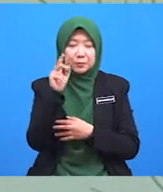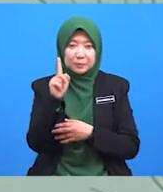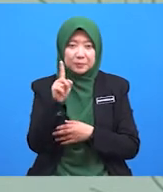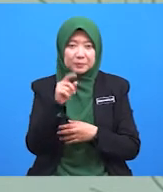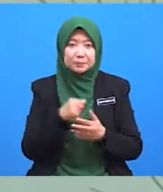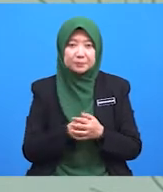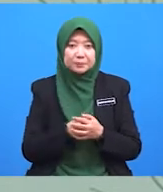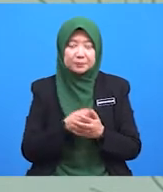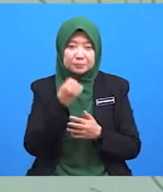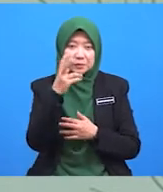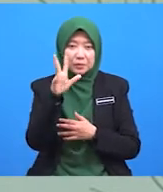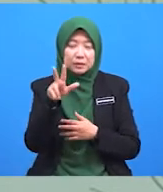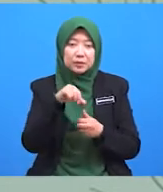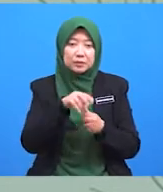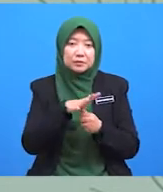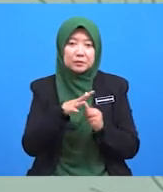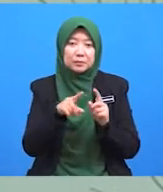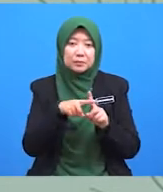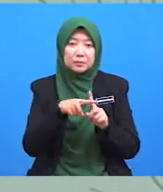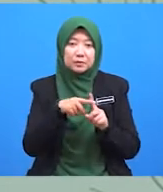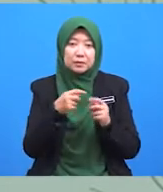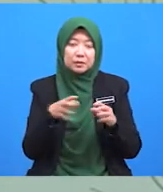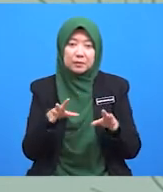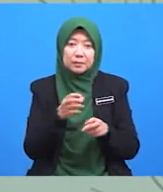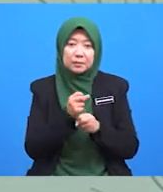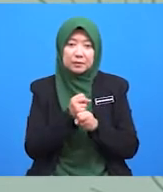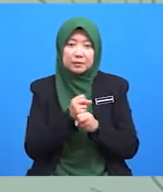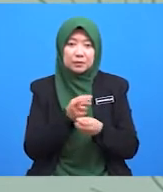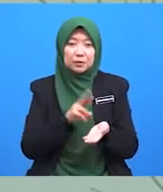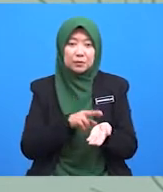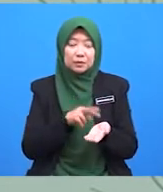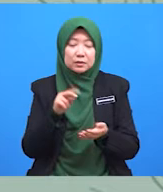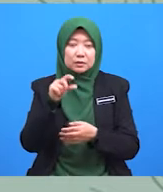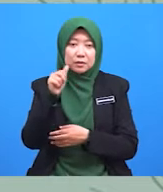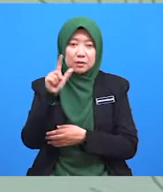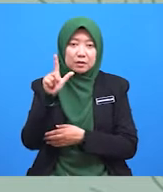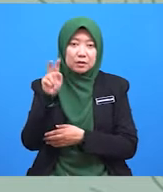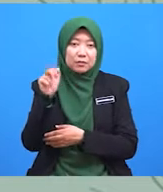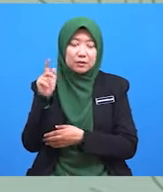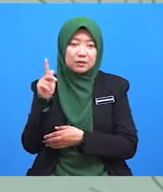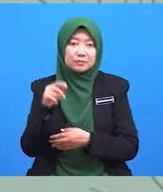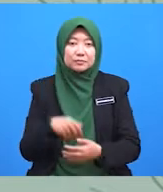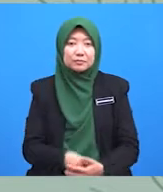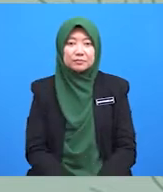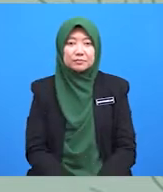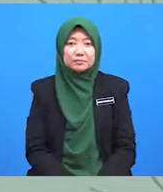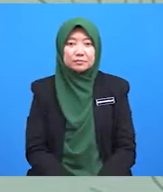yang pertama, nyatakan 3 kesan positif setelah mendapatkan rawatan galvanik.